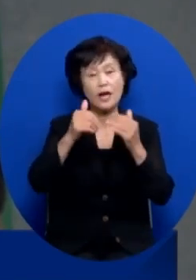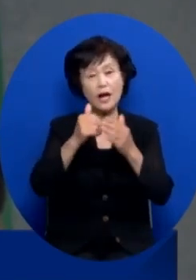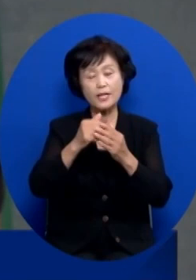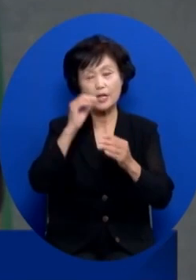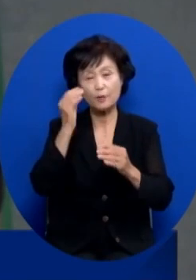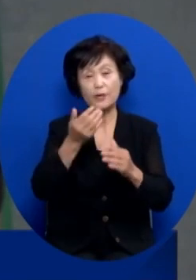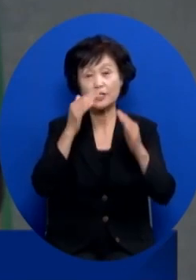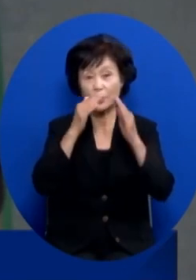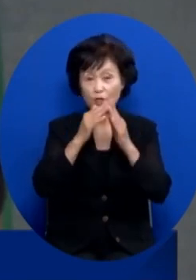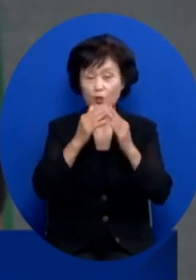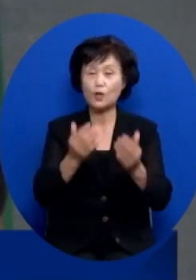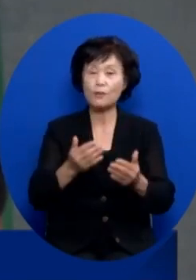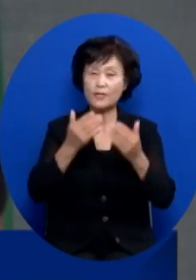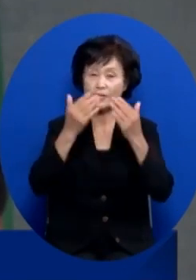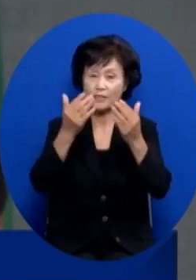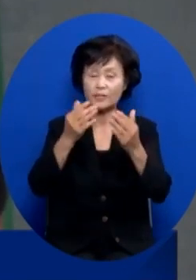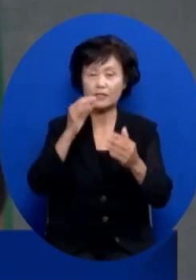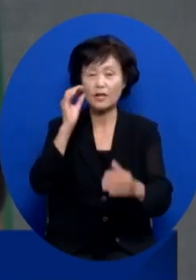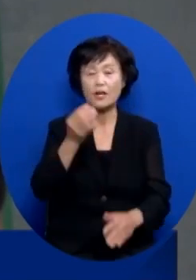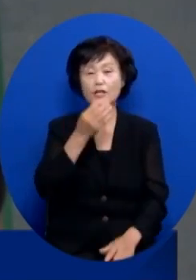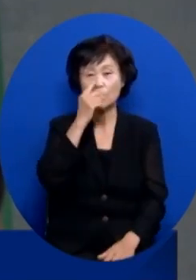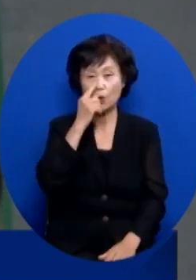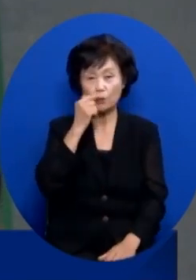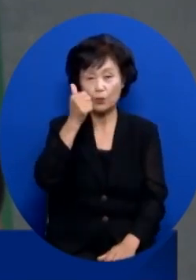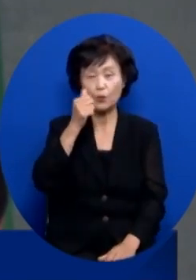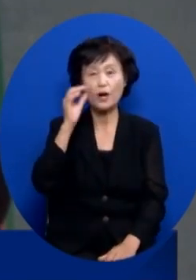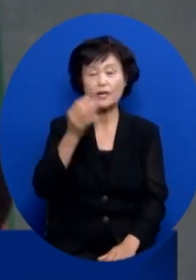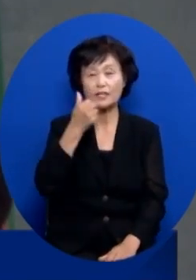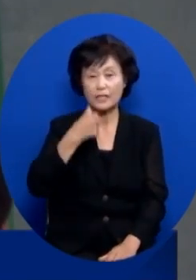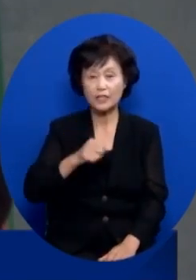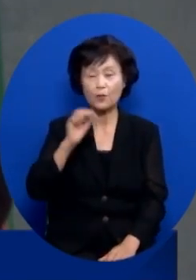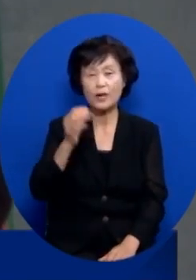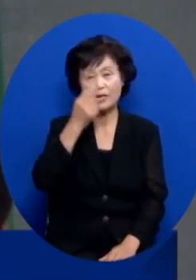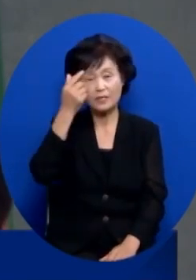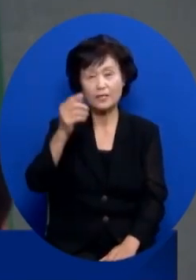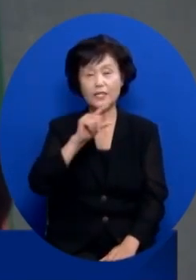성부와 성자와 성령의 이름으로